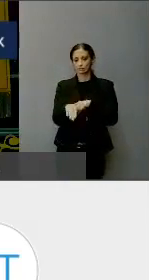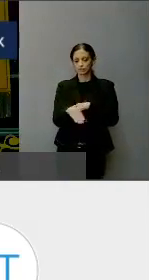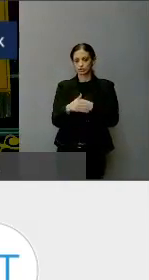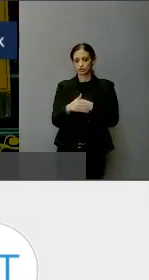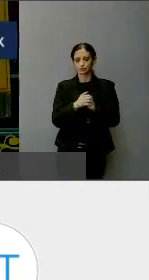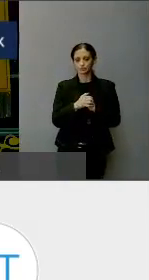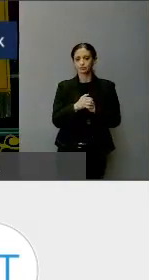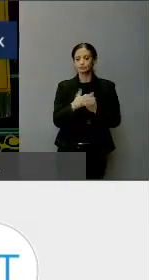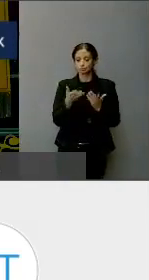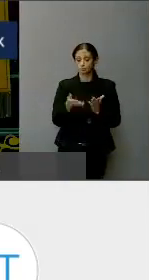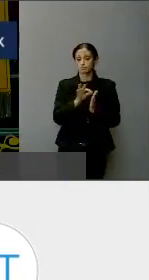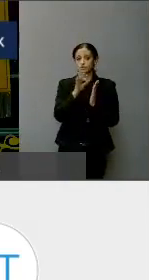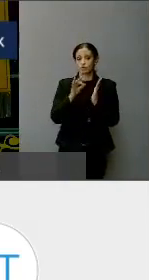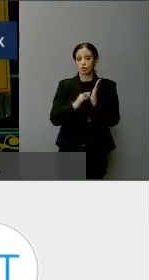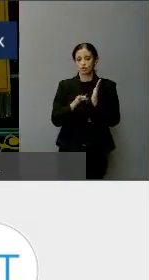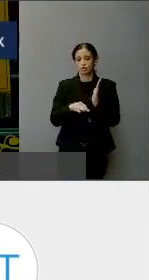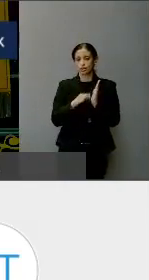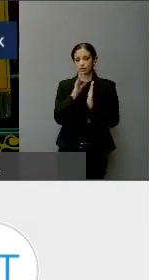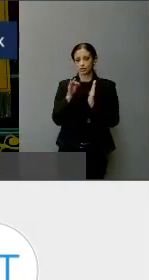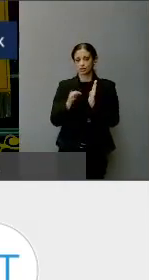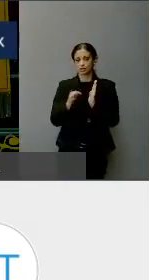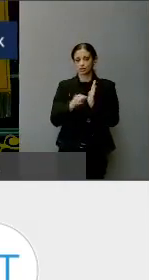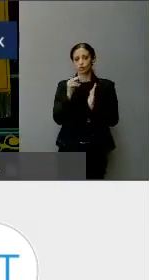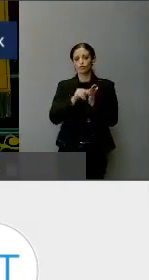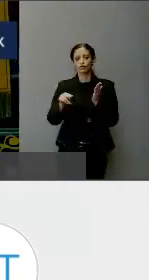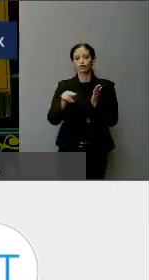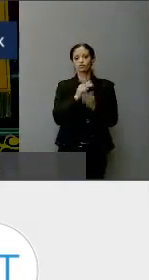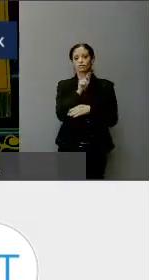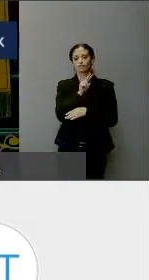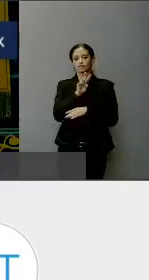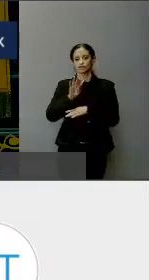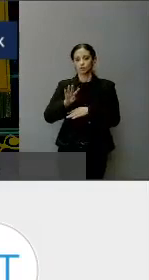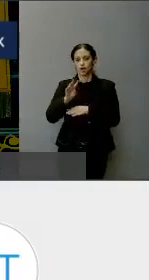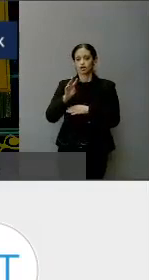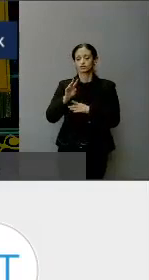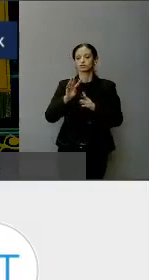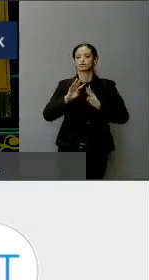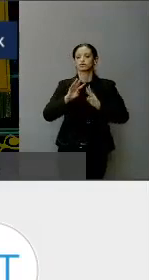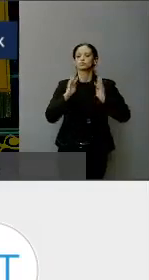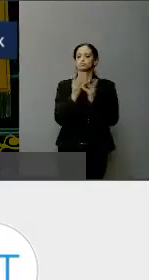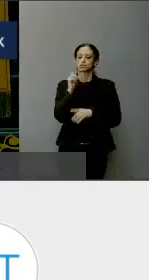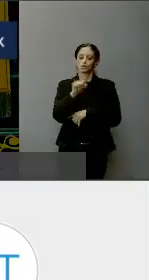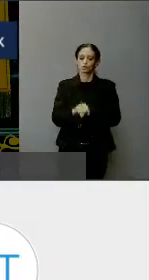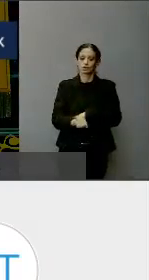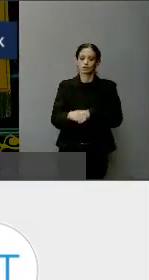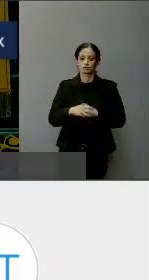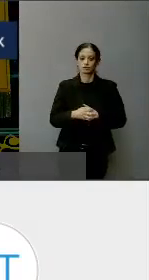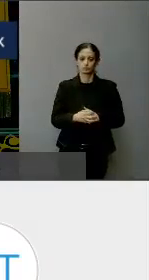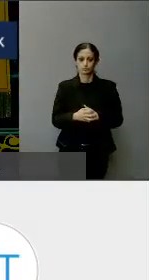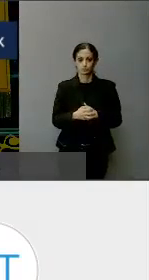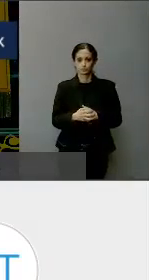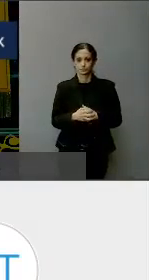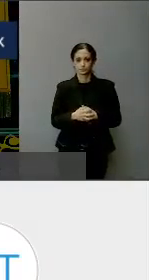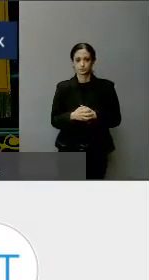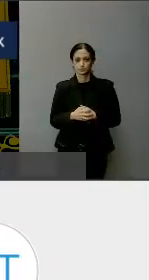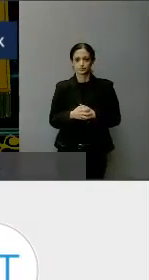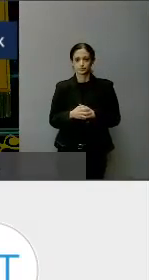pongo ora in votazione l'ordine giorn numero 24 con parere contrario della giunta